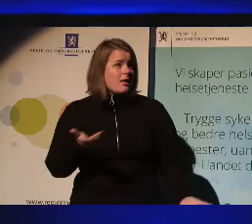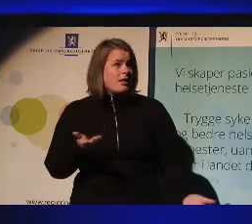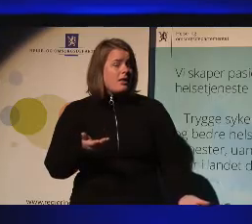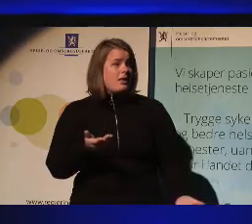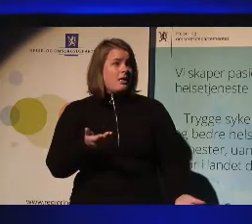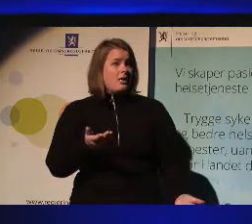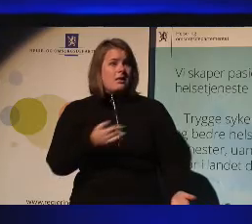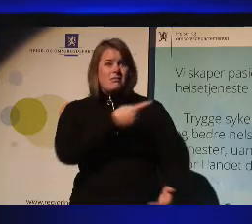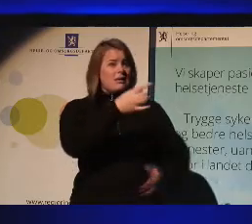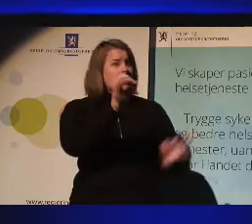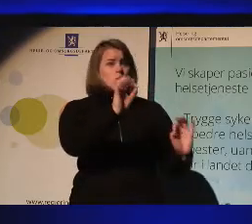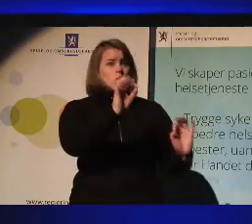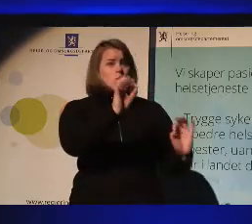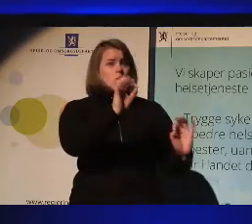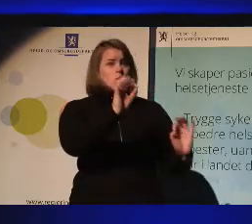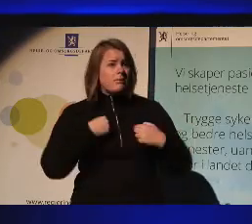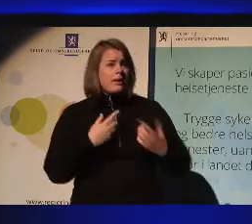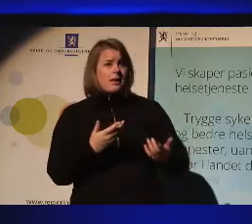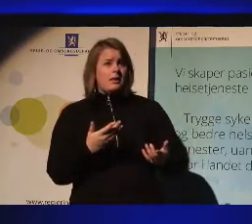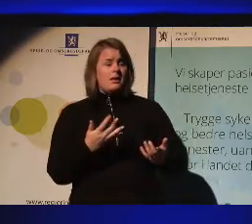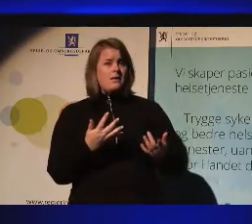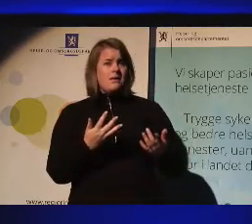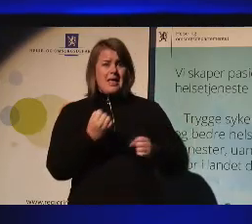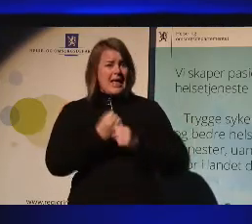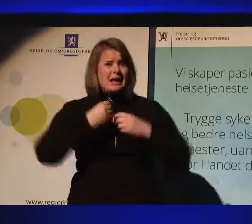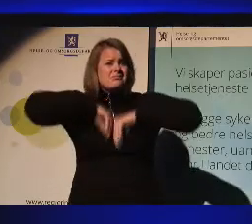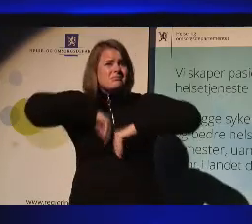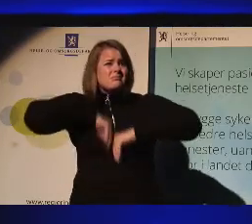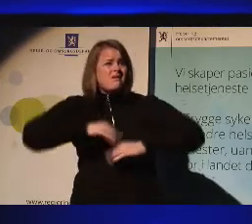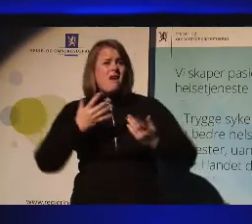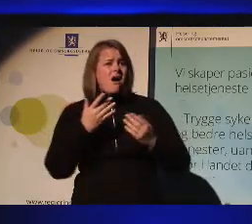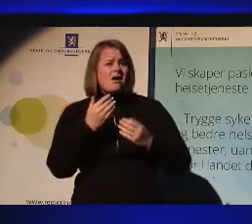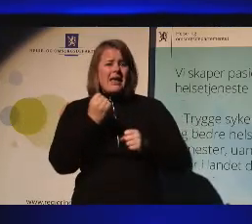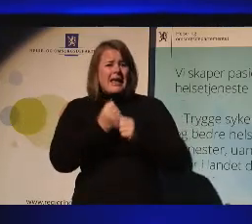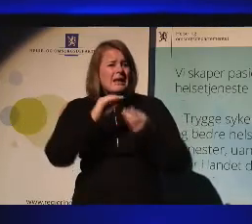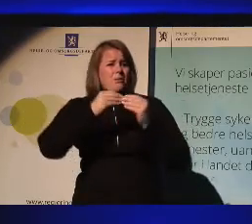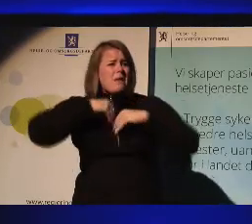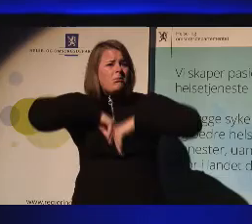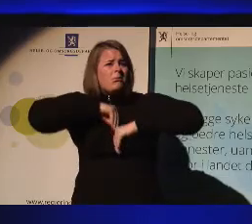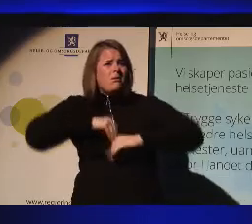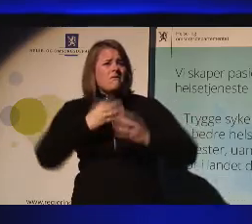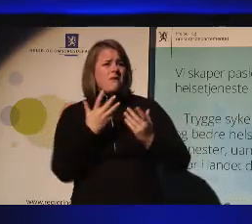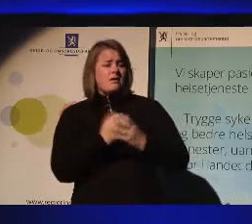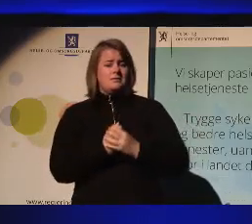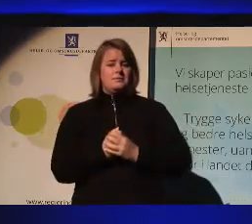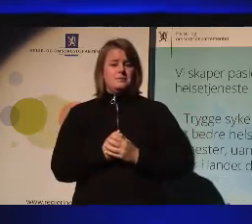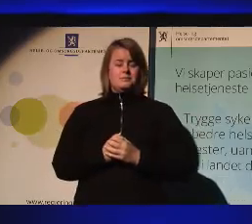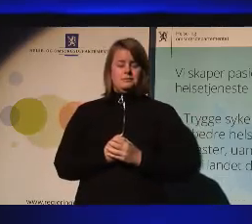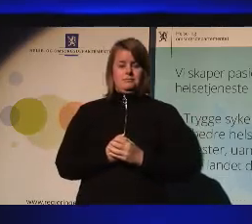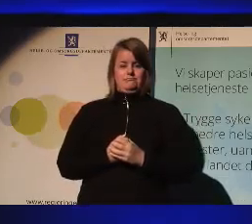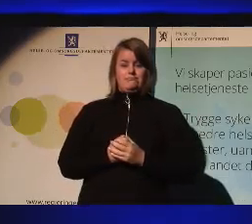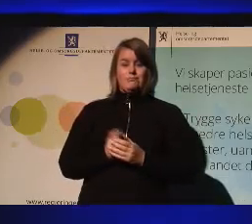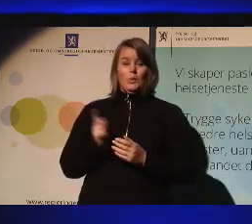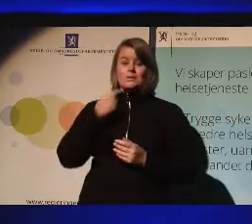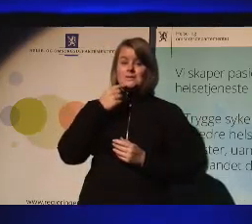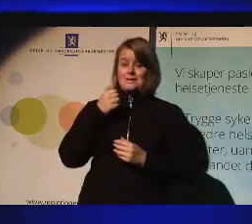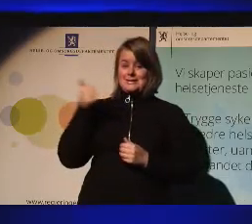hvordan jeg egentlig har det, hva som egentlig plager meg. Dette er Ida sitt ord, eller sitt uttrykk.